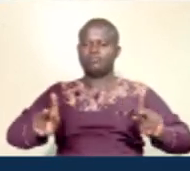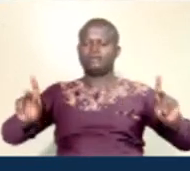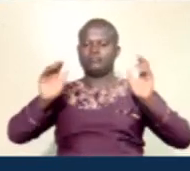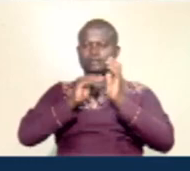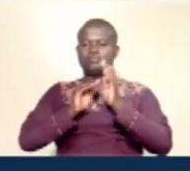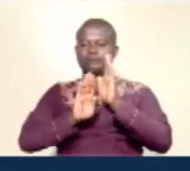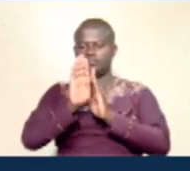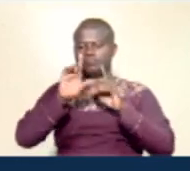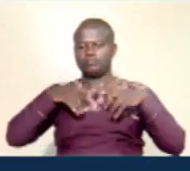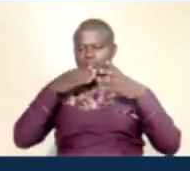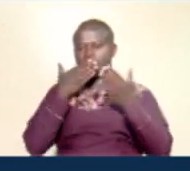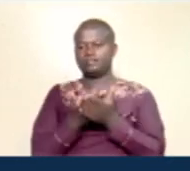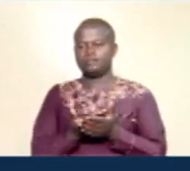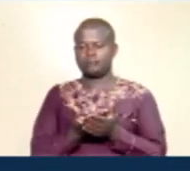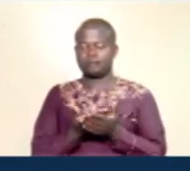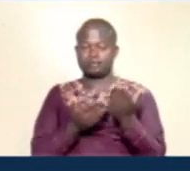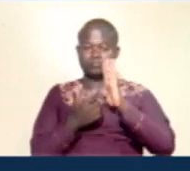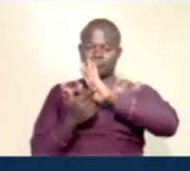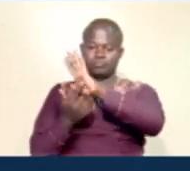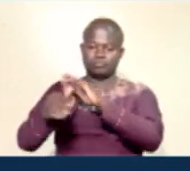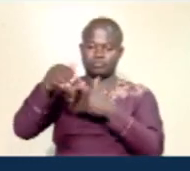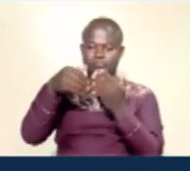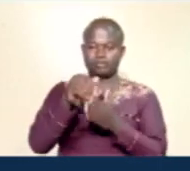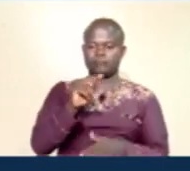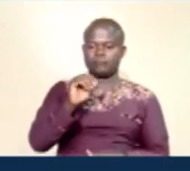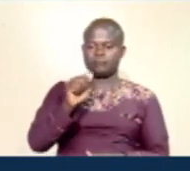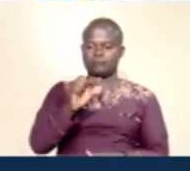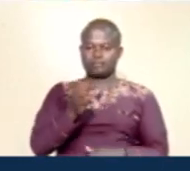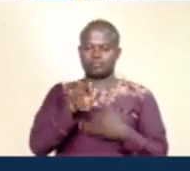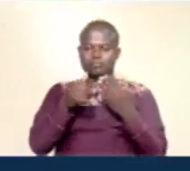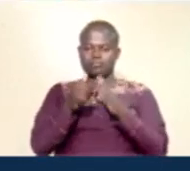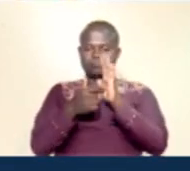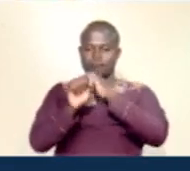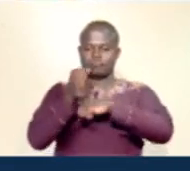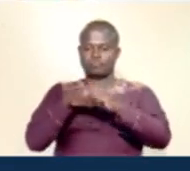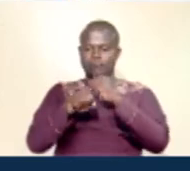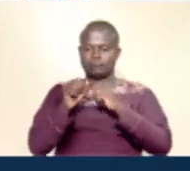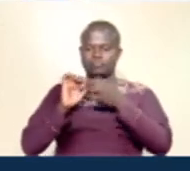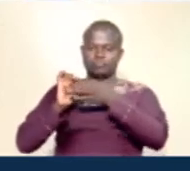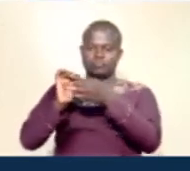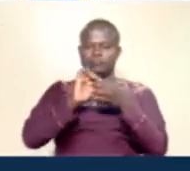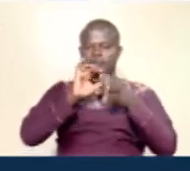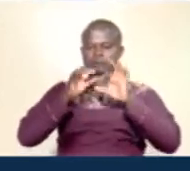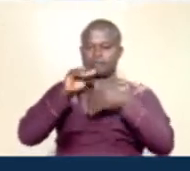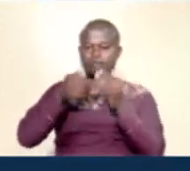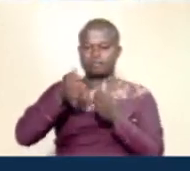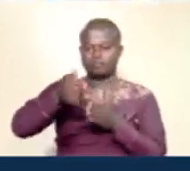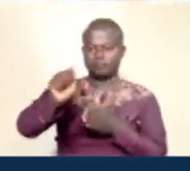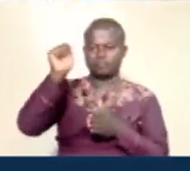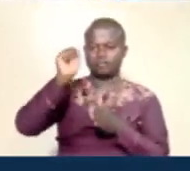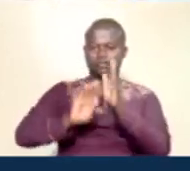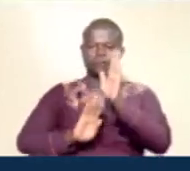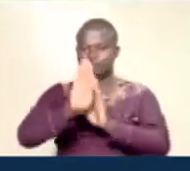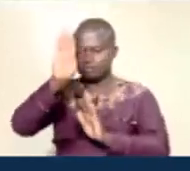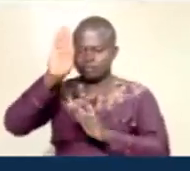agira iterambere n'ibintu myiza. Uku kumurikira aba baturage stade yabo yanakomatanyijwe n'imurikabikorwa ry'akarere ka Nyagatare gafatanyije n'abafatanyabikorwa bako mu